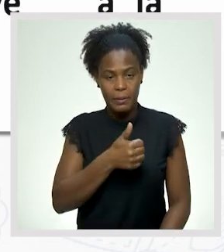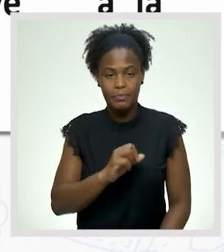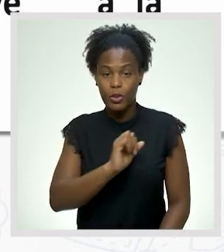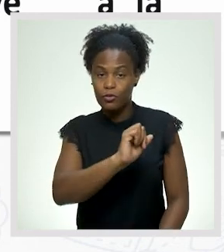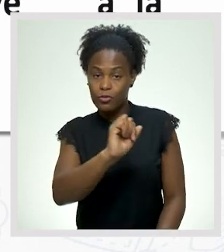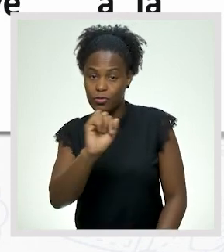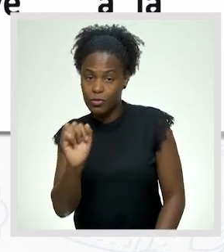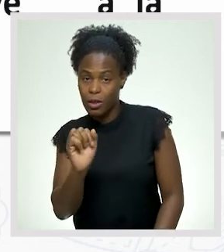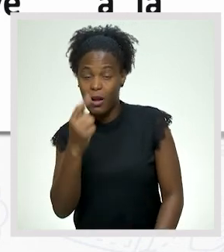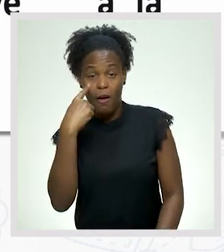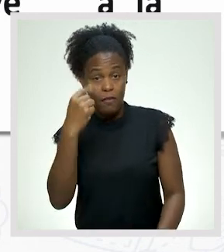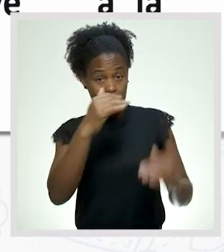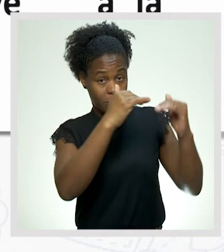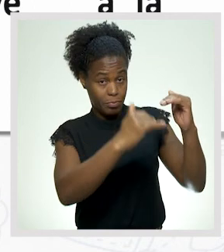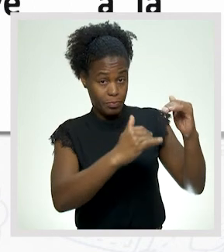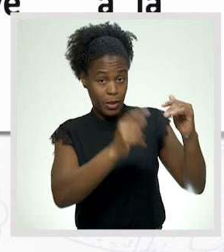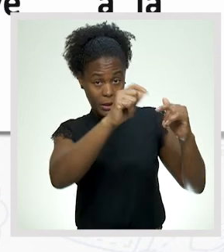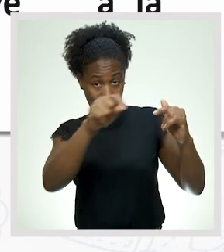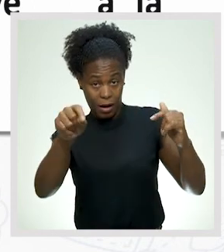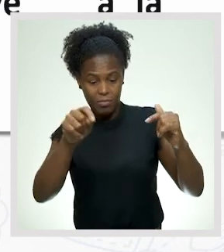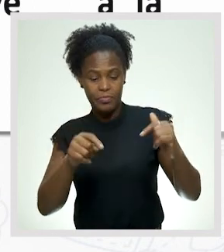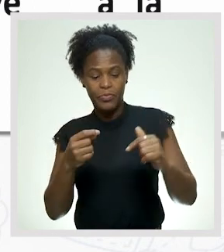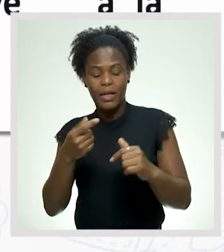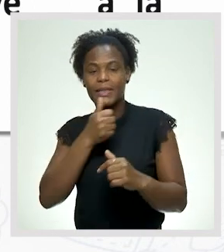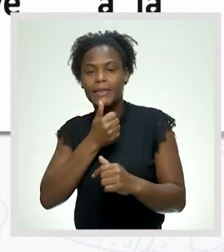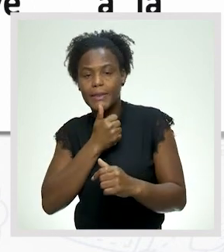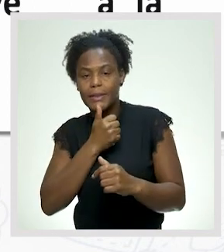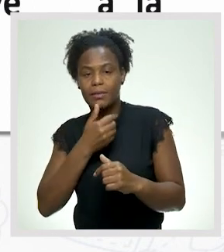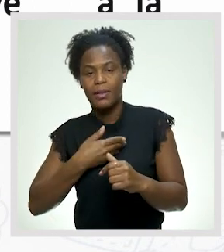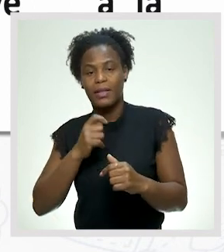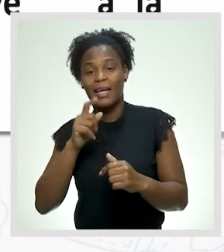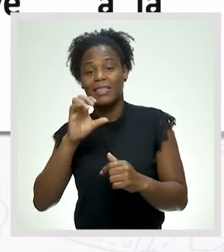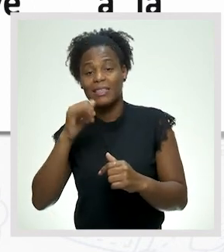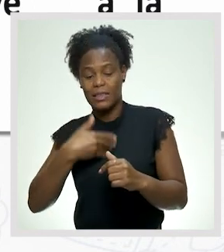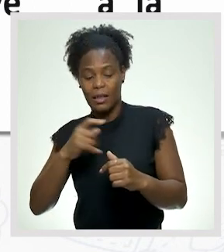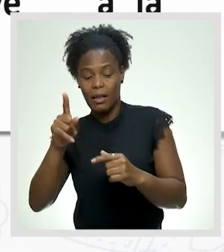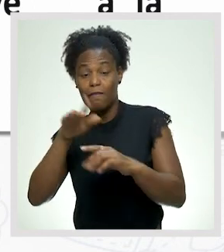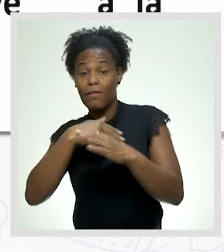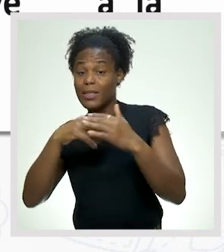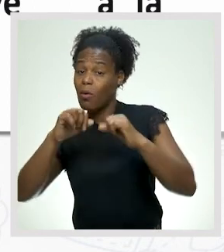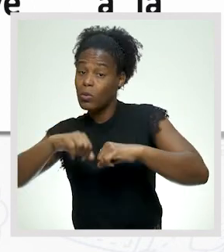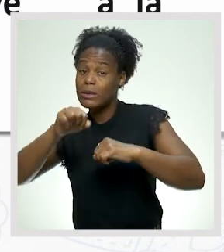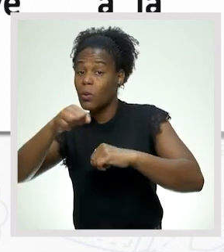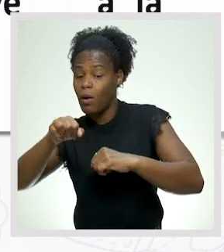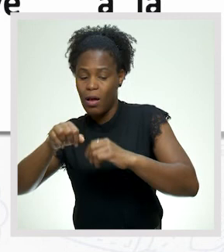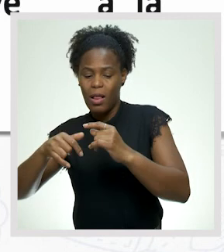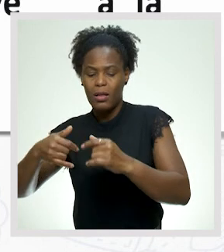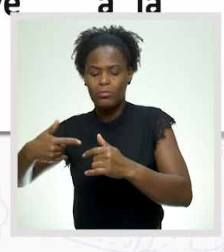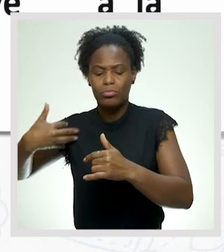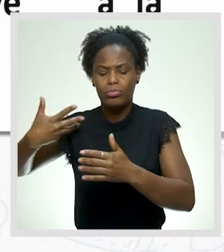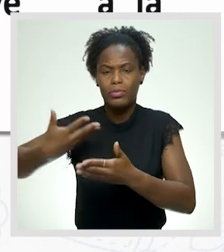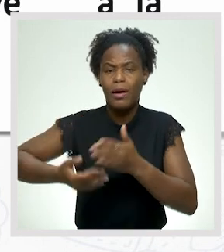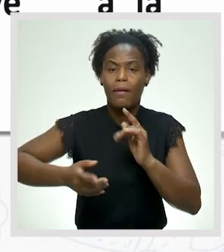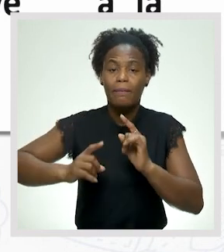Vous conjuguez le verbe. Décidez, vous faites ou pas l'accord. Dès le départ, de